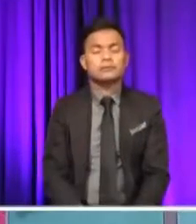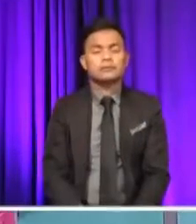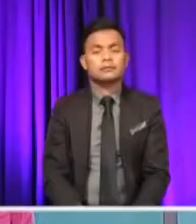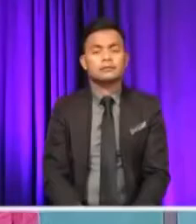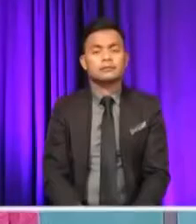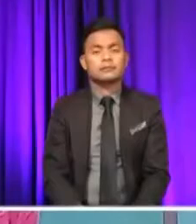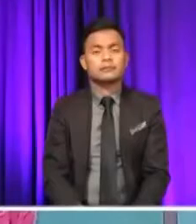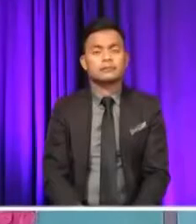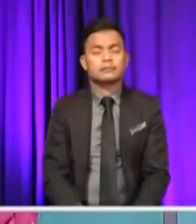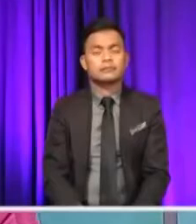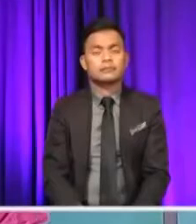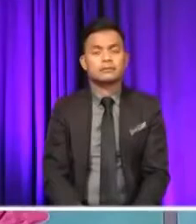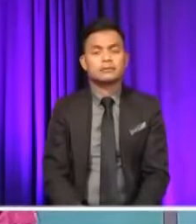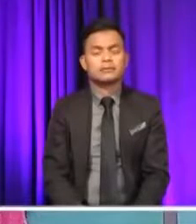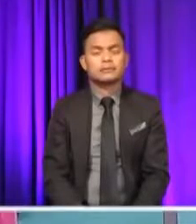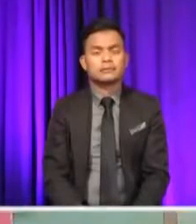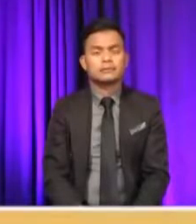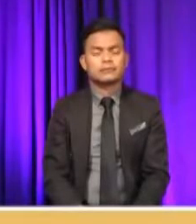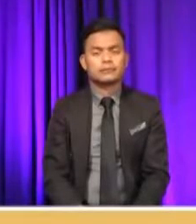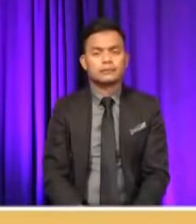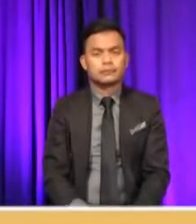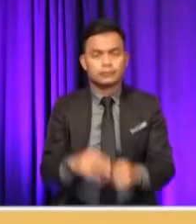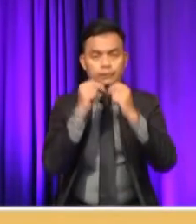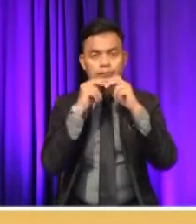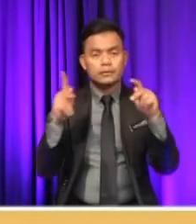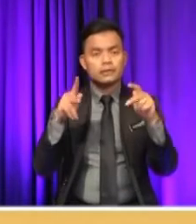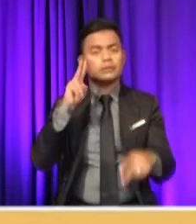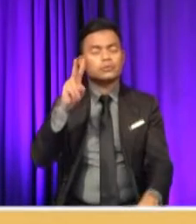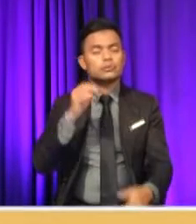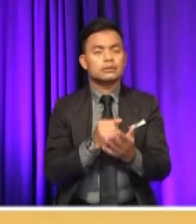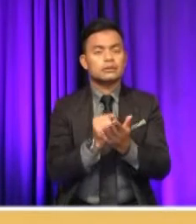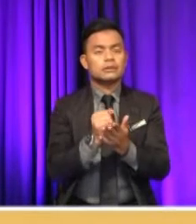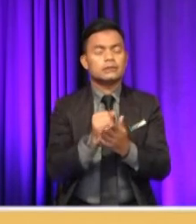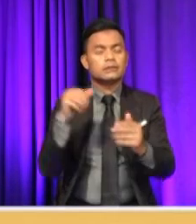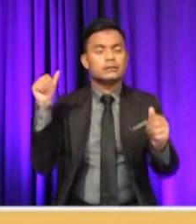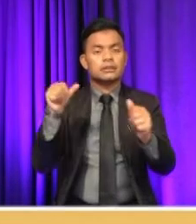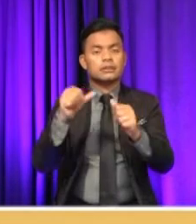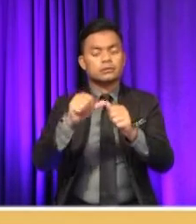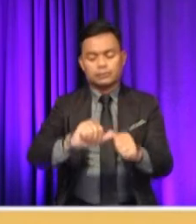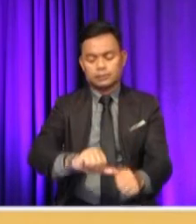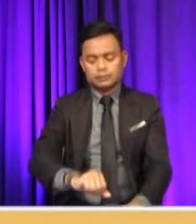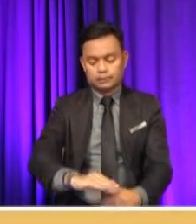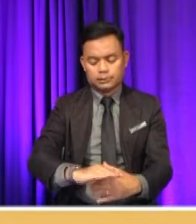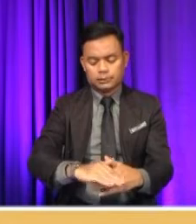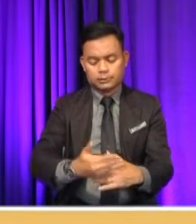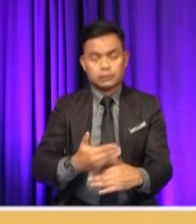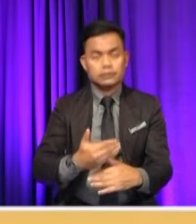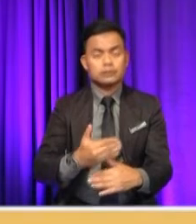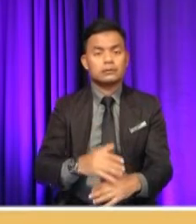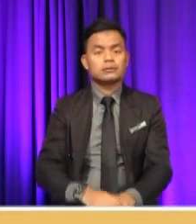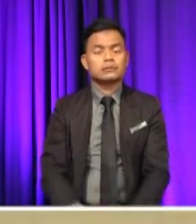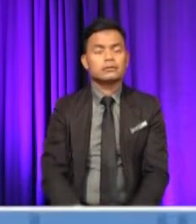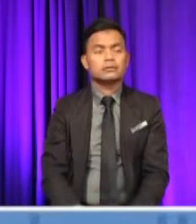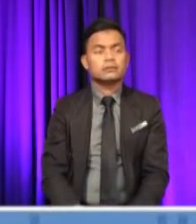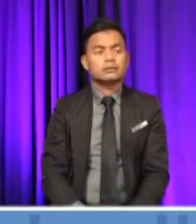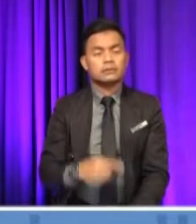balik. Okey, okey. Okey, nyatakan dua jenis arus. Senang sangat soalan ni. 2 markah.